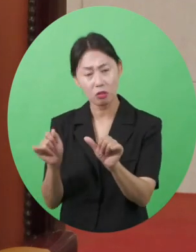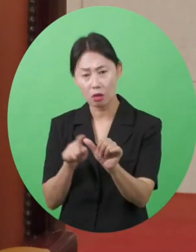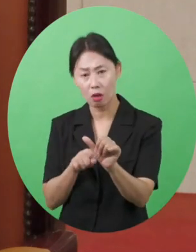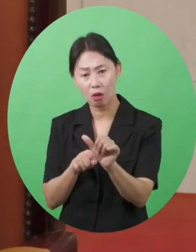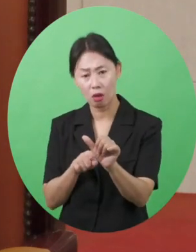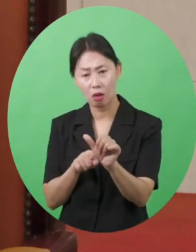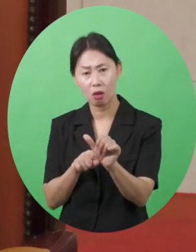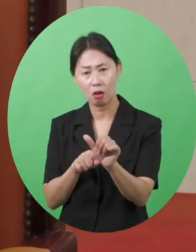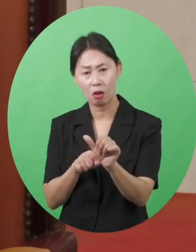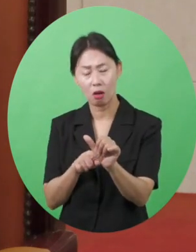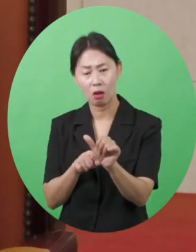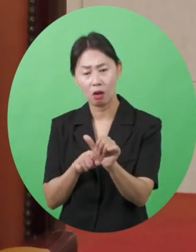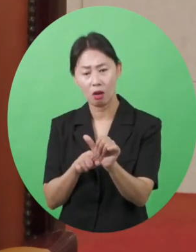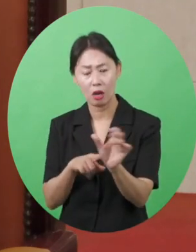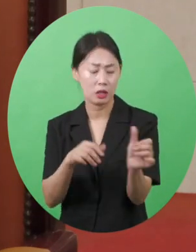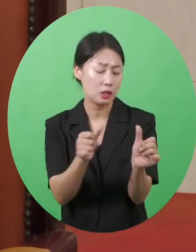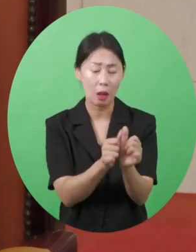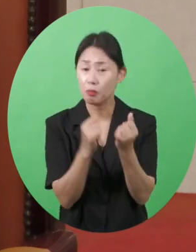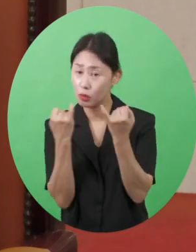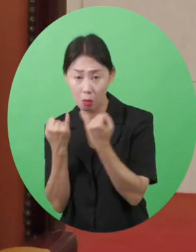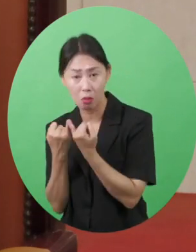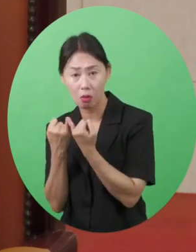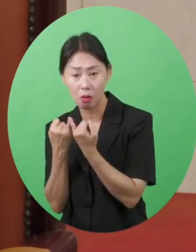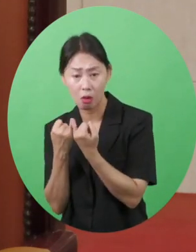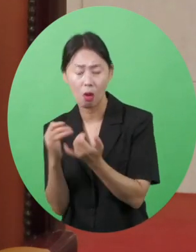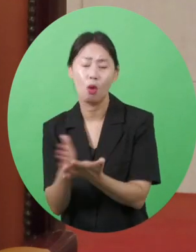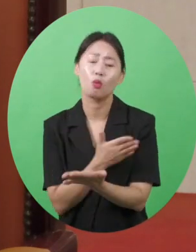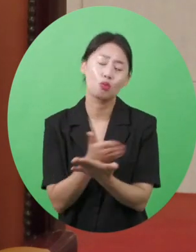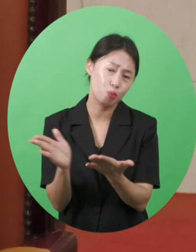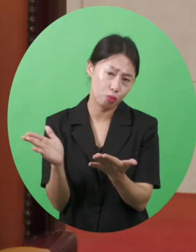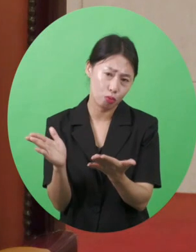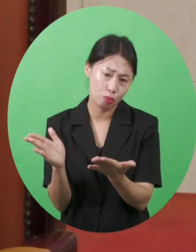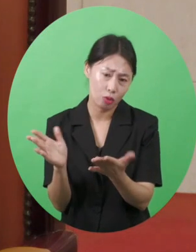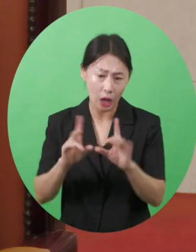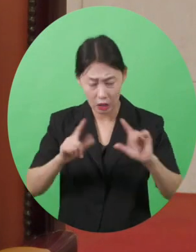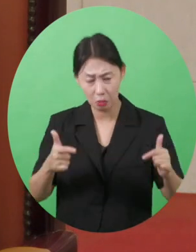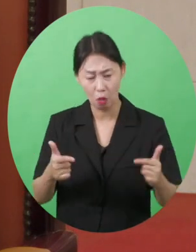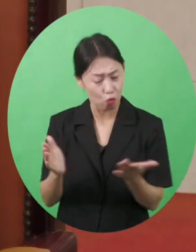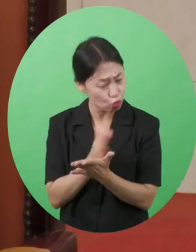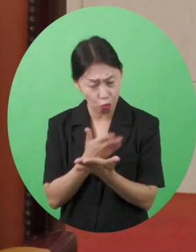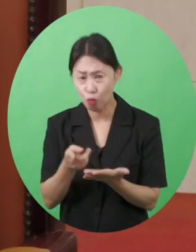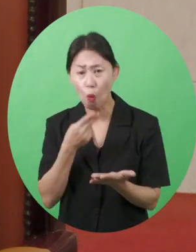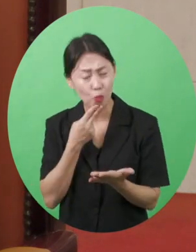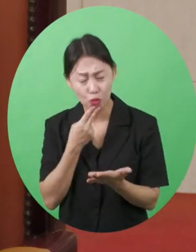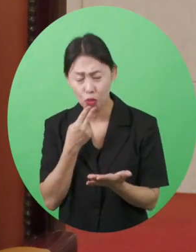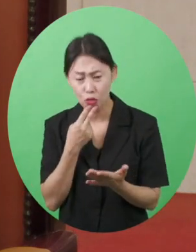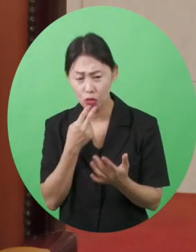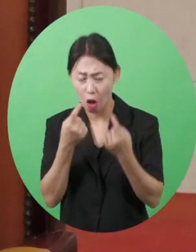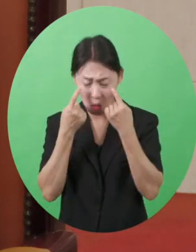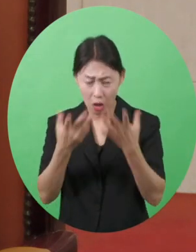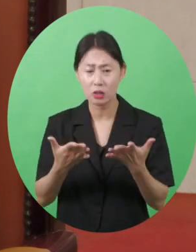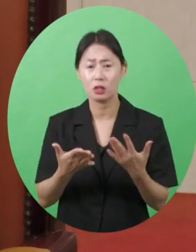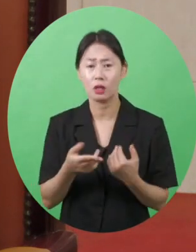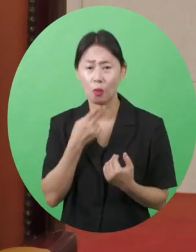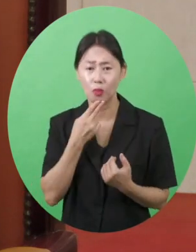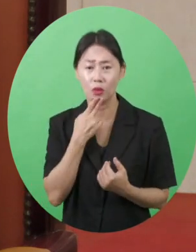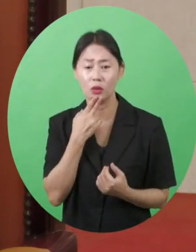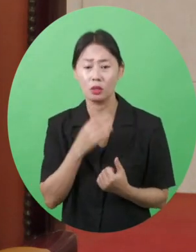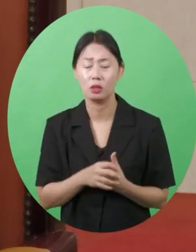5명이 남녀 구분을 한 건지 또 구분을 하지 않은 건지 이렇게 명확하지 않은